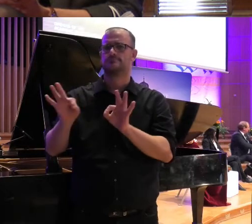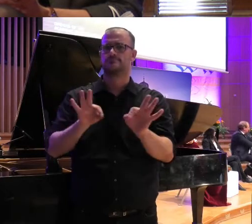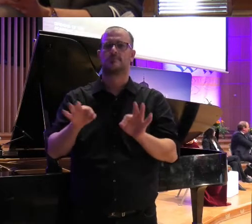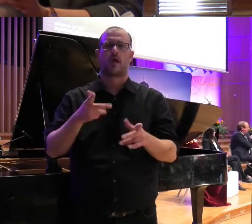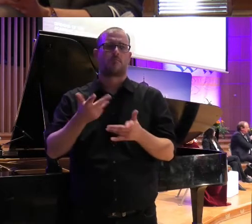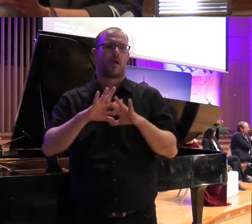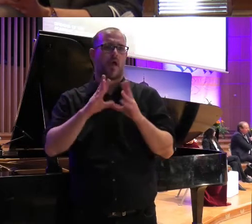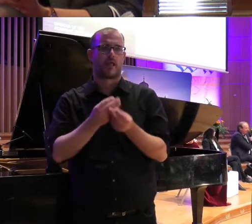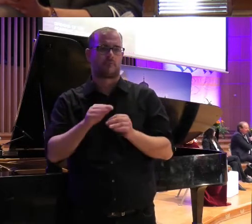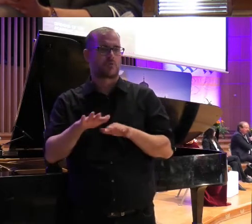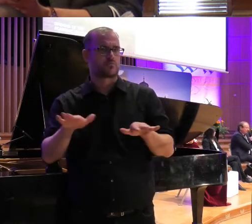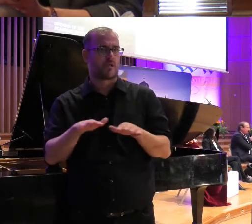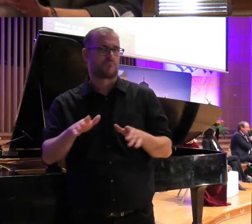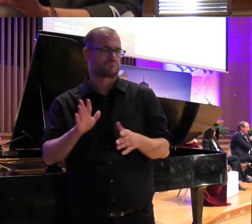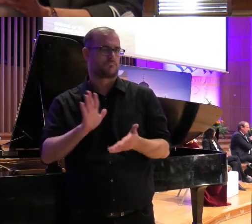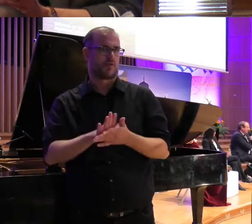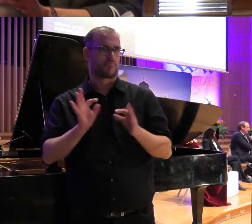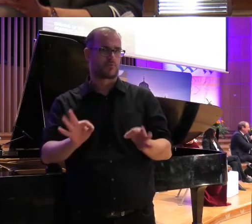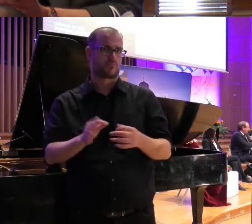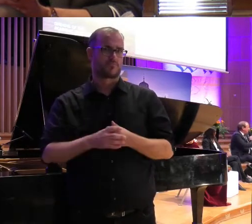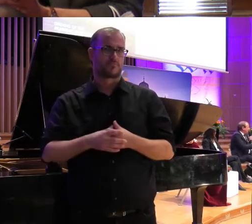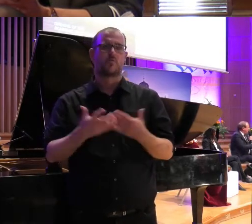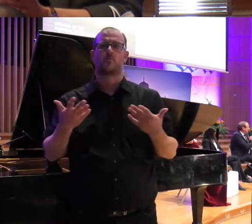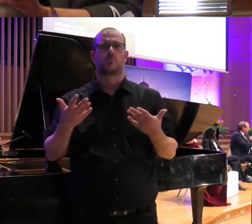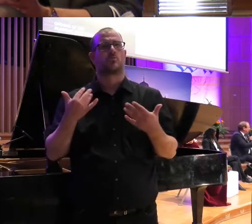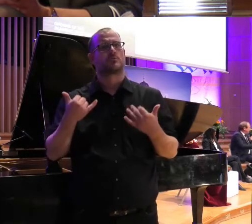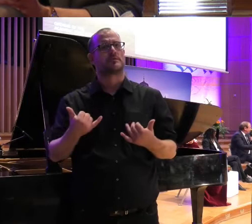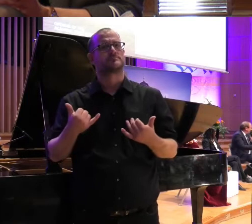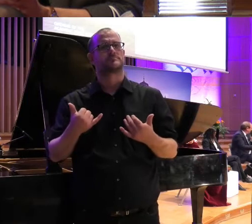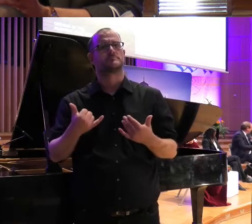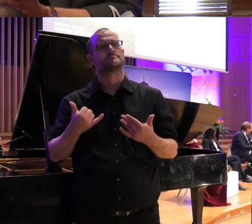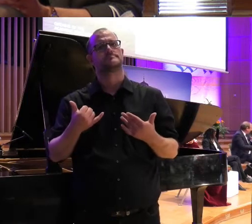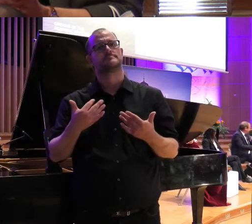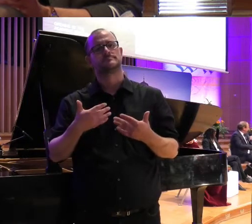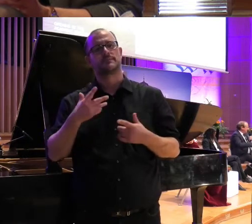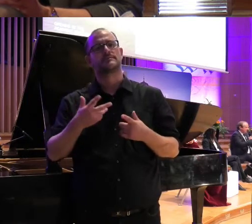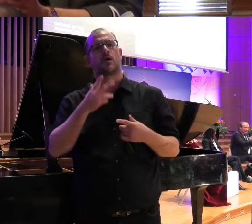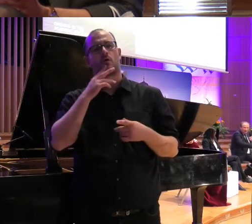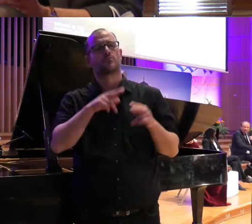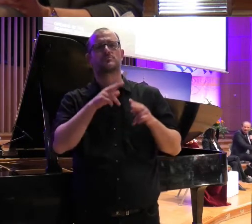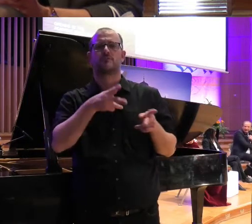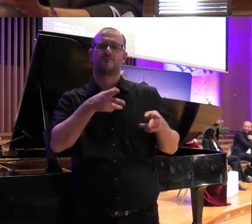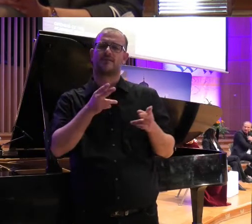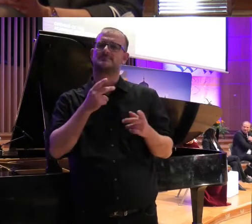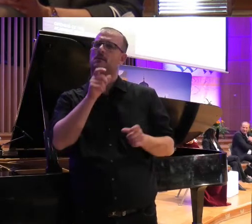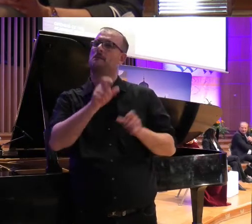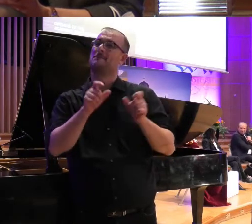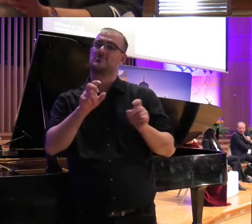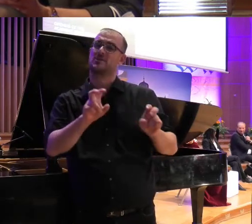her funktioniert das. Und da geht das ja auch in Phasen. Menschenrettung hat